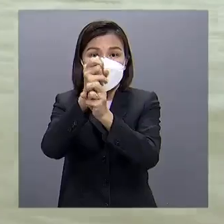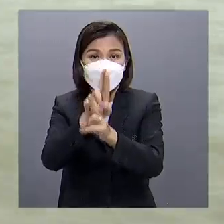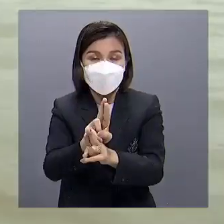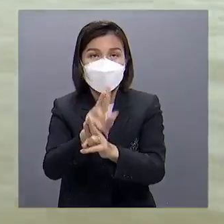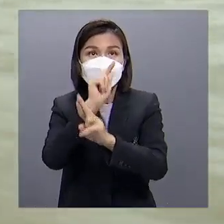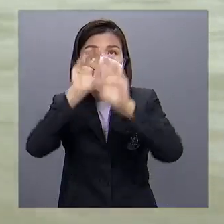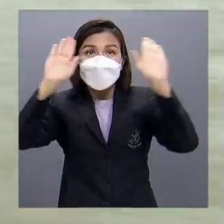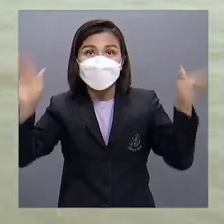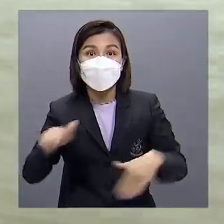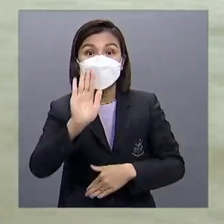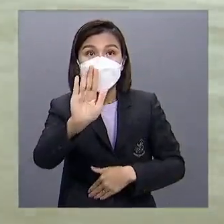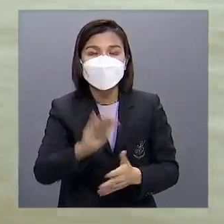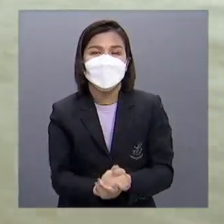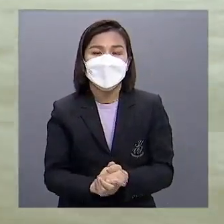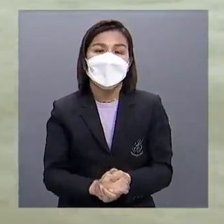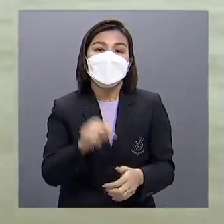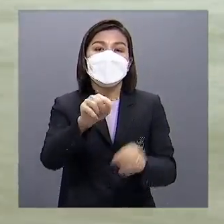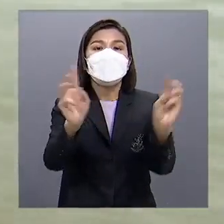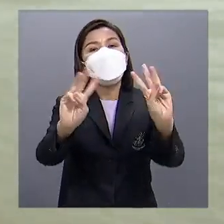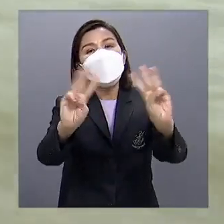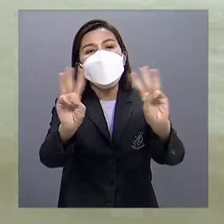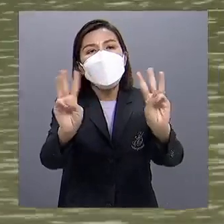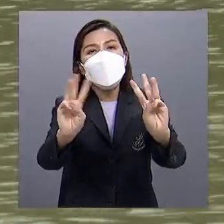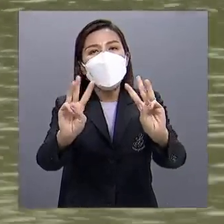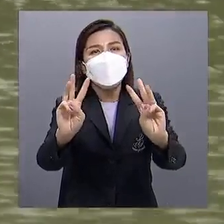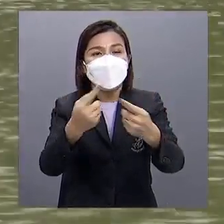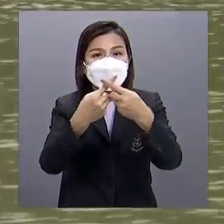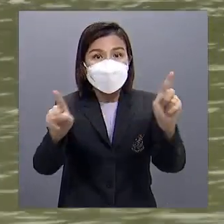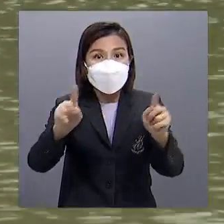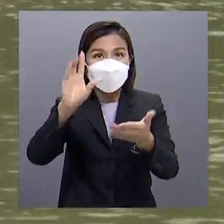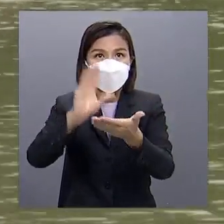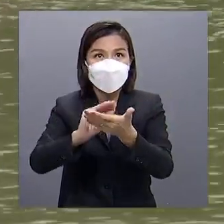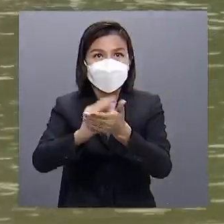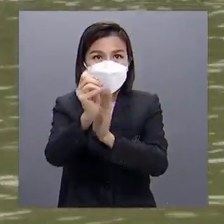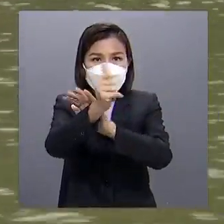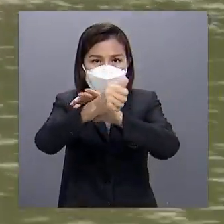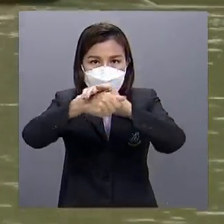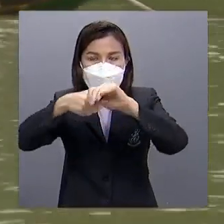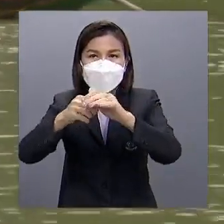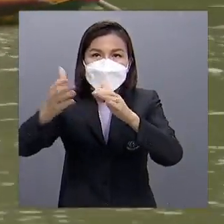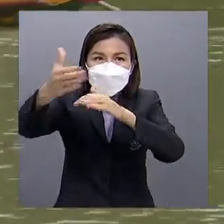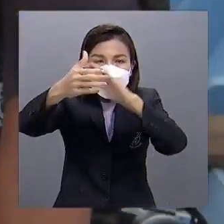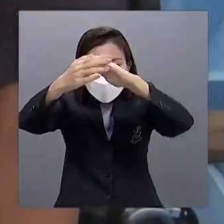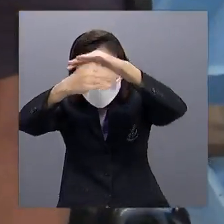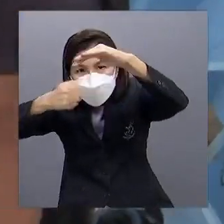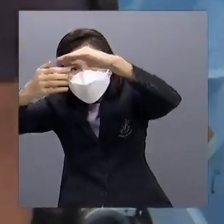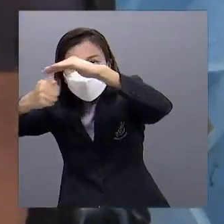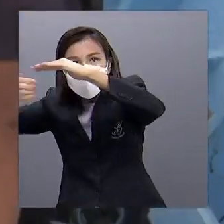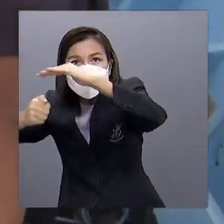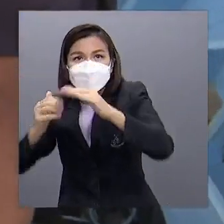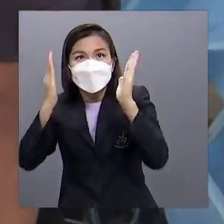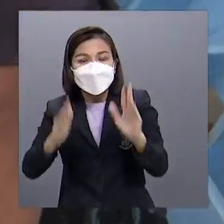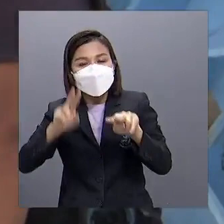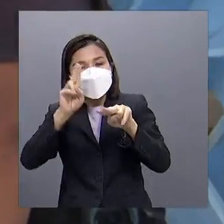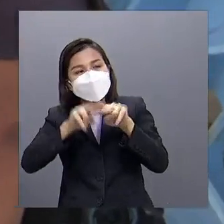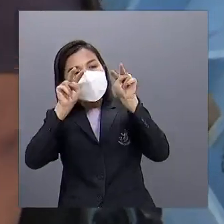านหรือในช่วงสุญญากาศกับมีรายงานการลอบขึ้นไปขโมยรังนกอย่างต่อเนื่องแม้จะมีเจ้าหน้าที่เฝ้าอยู่แต่สิ่งที่สร้